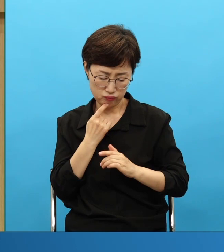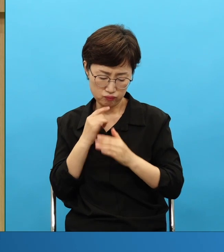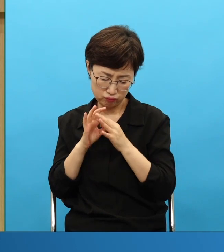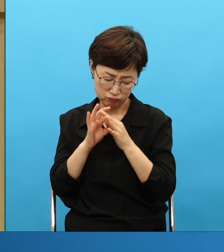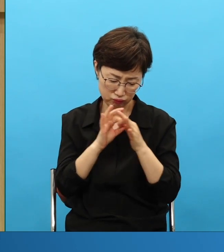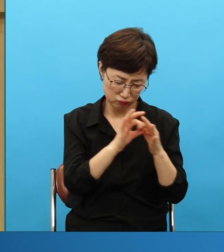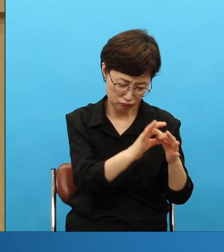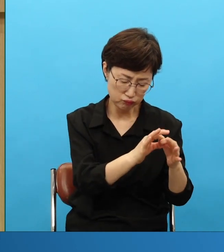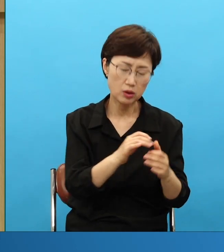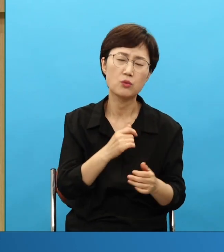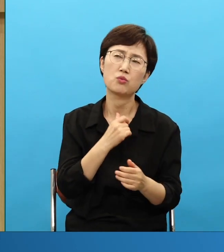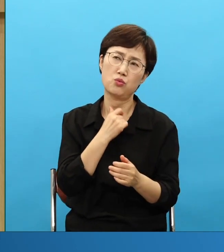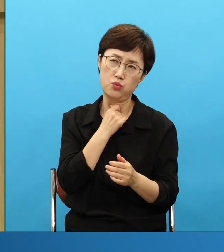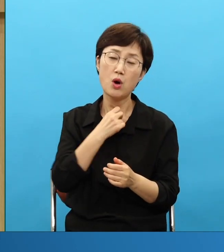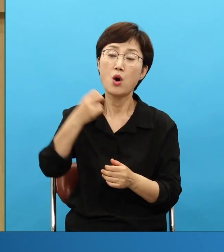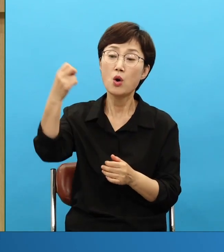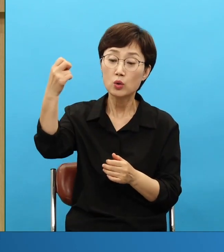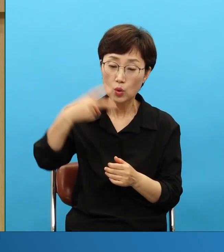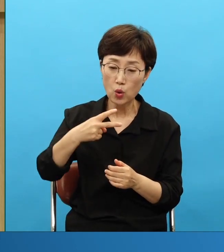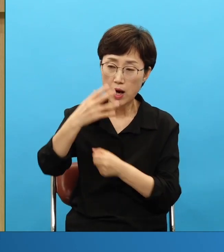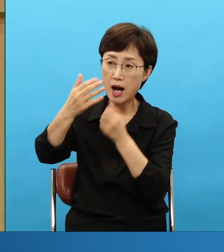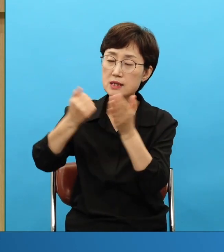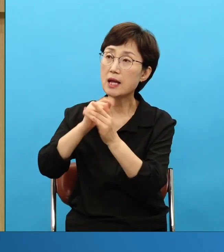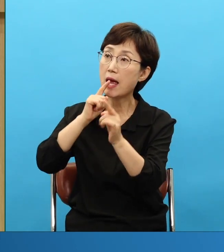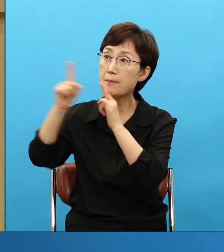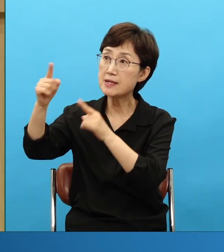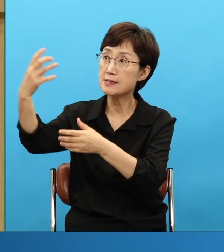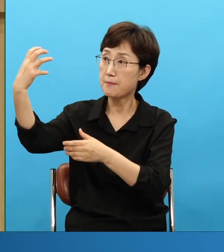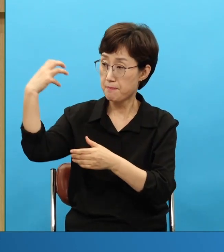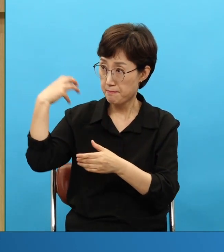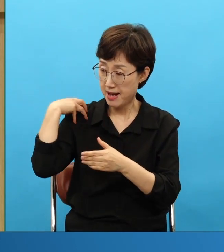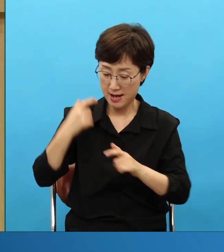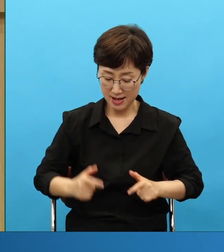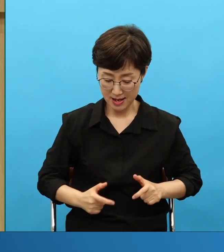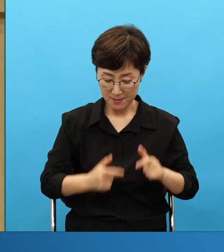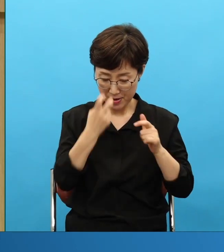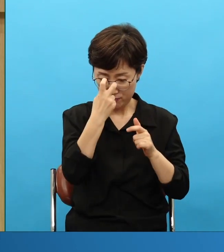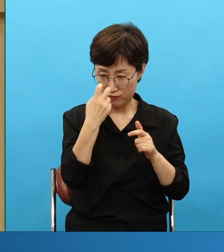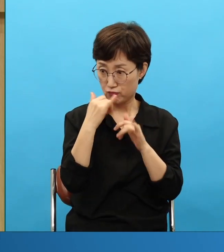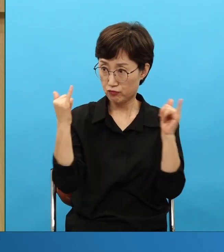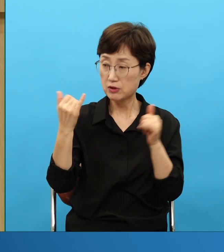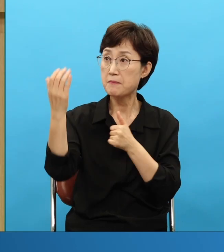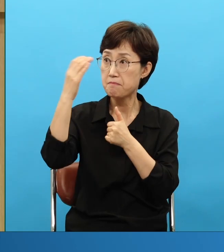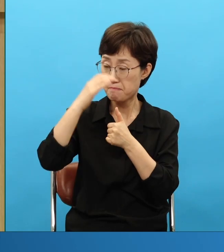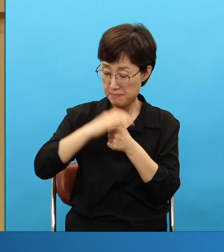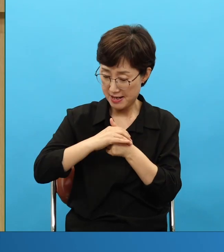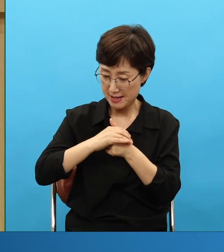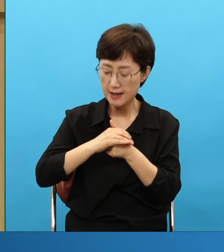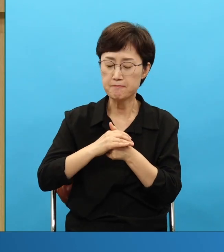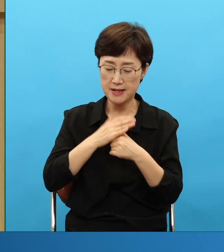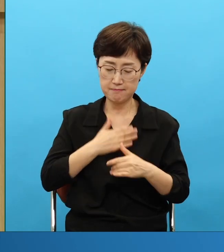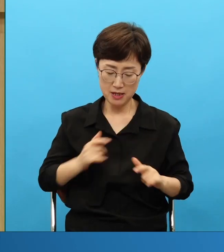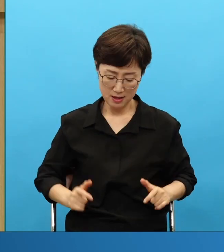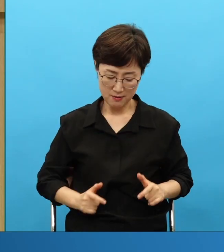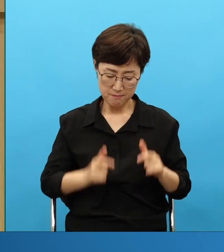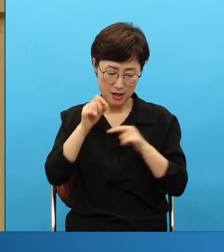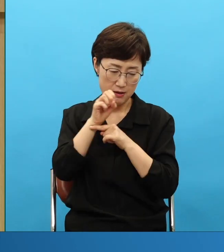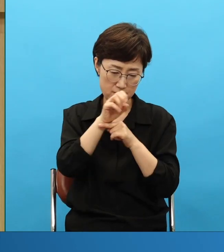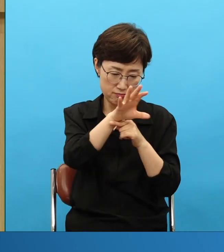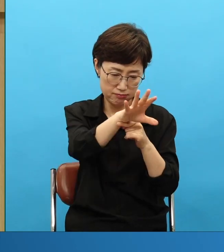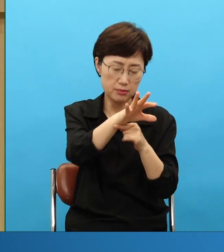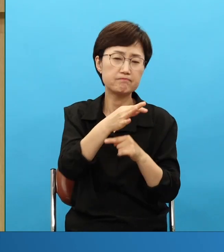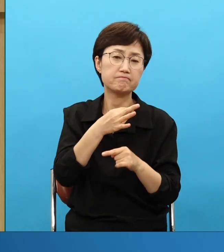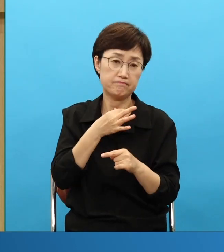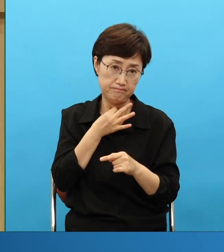파수꾼을 불러주셨고 주님 우리의 파수꾼이시며 우리는 세상을 구원할 파수꾼입니다.